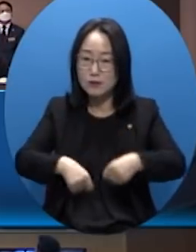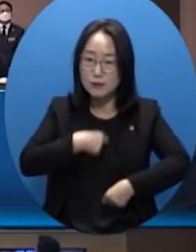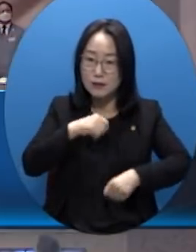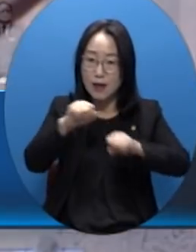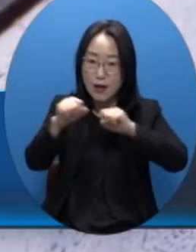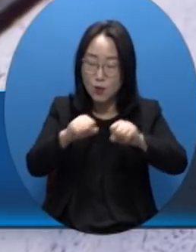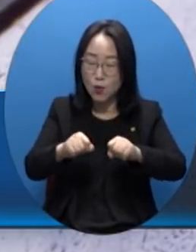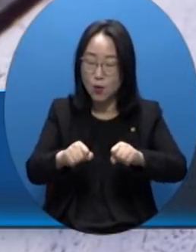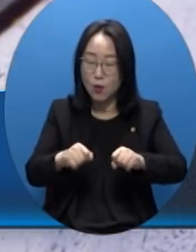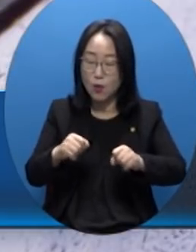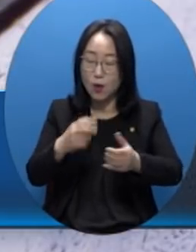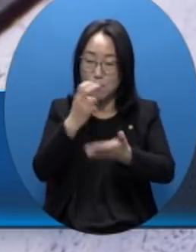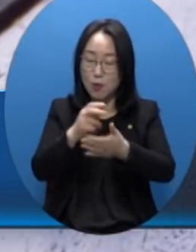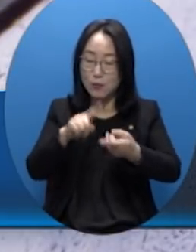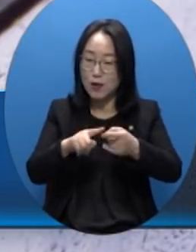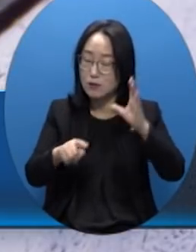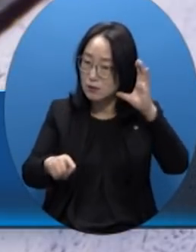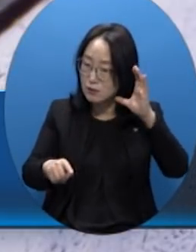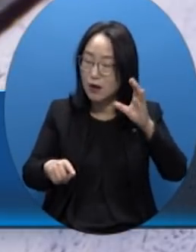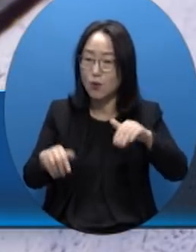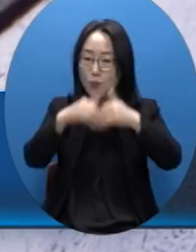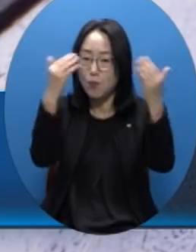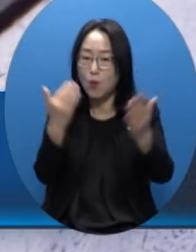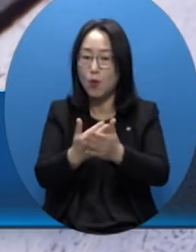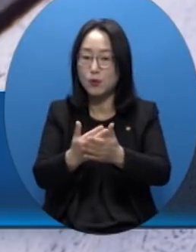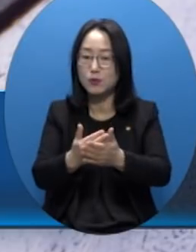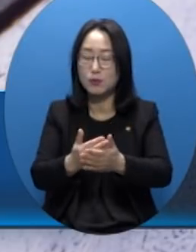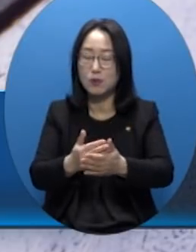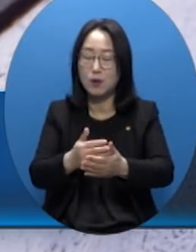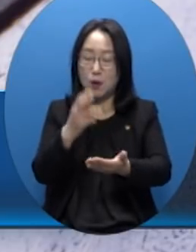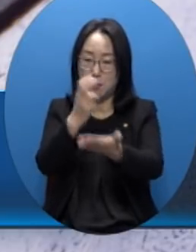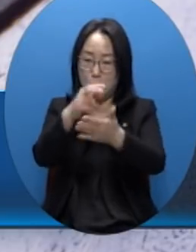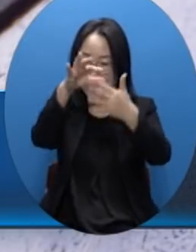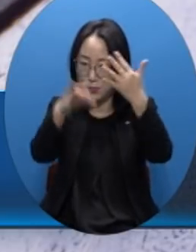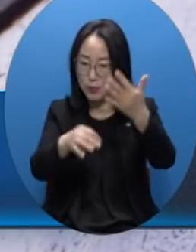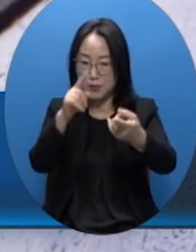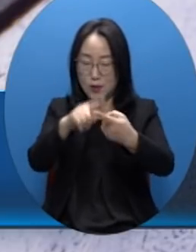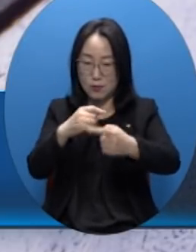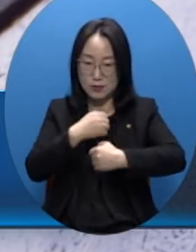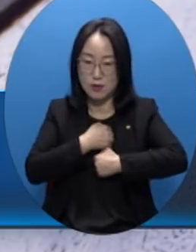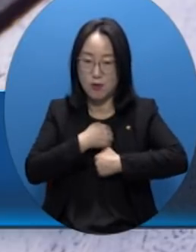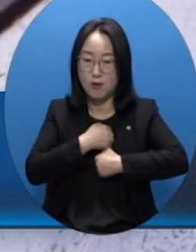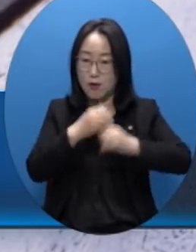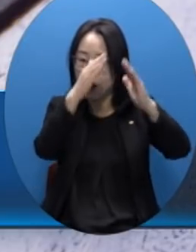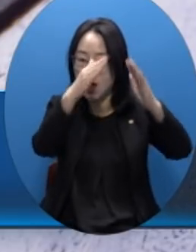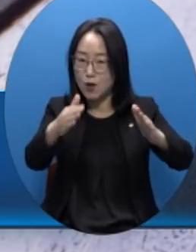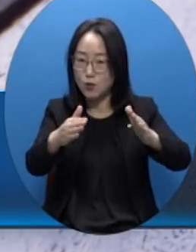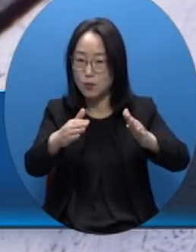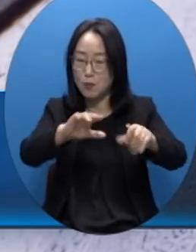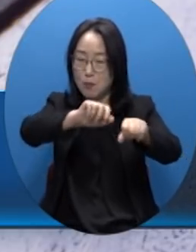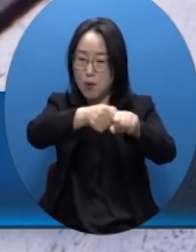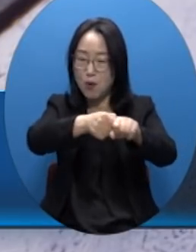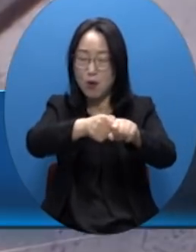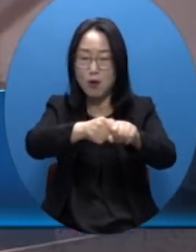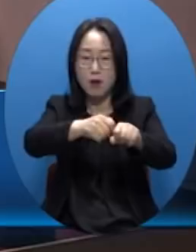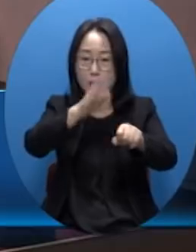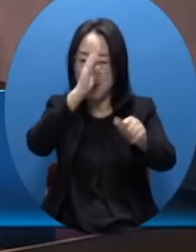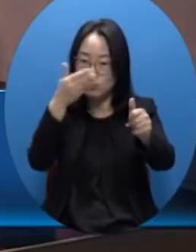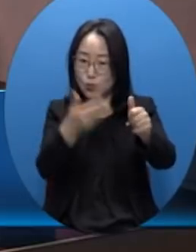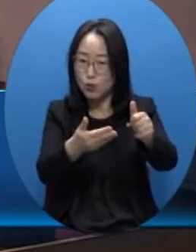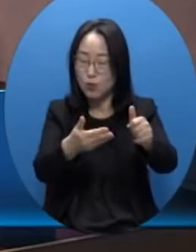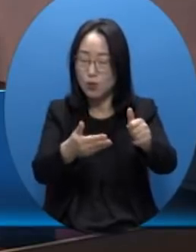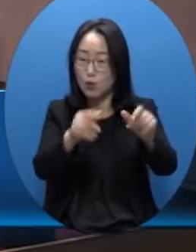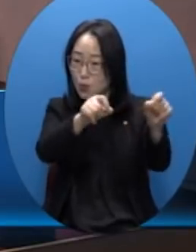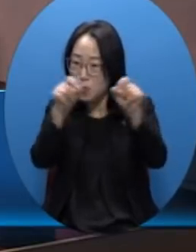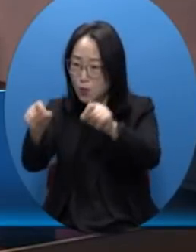귀를 기울이며 내 모든 규례를 지키면 내가 애굽 사람에게 내린 모든 출병 중 하나도 너희에게 내리지 아니하리니 나는